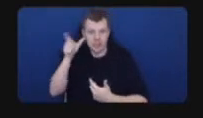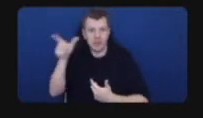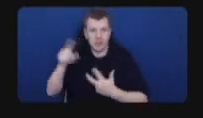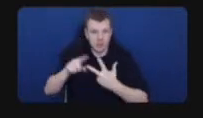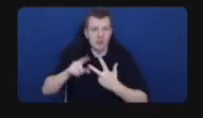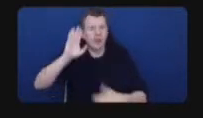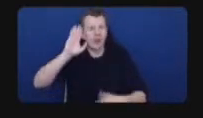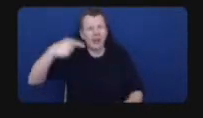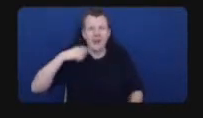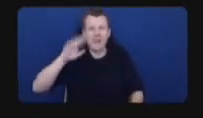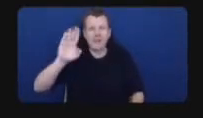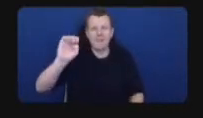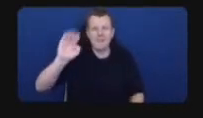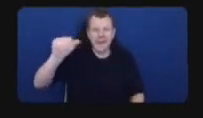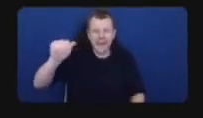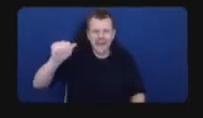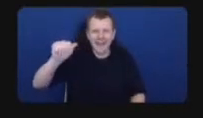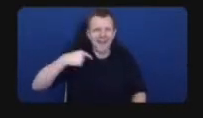大家好，